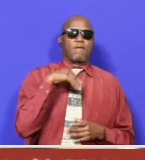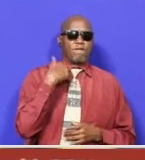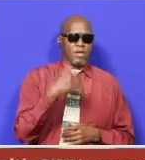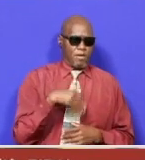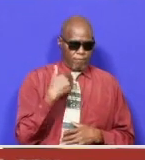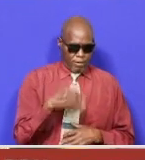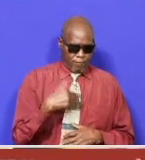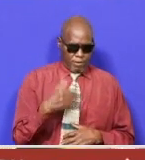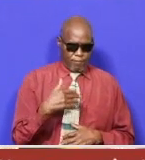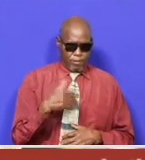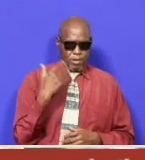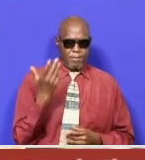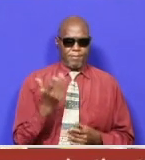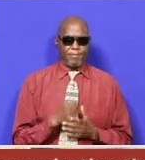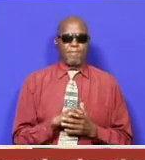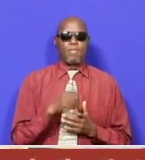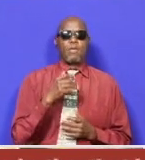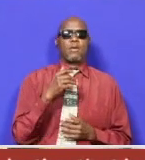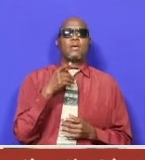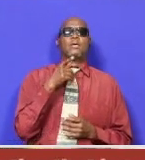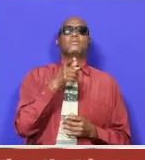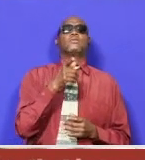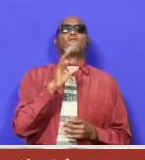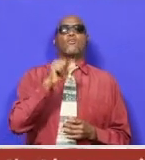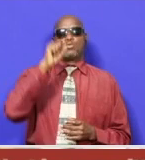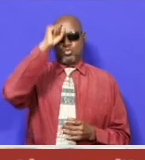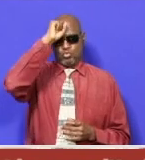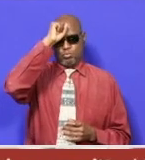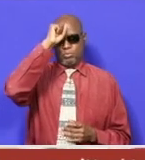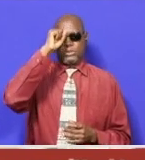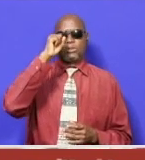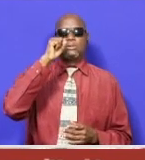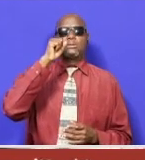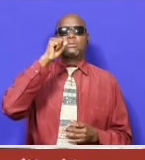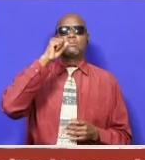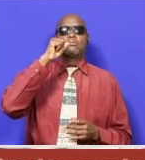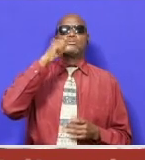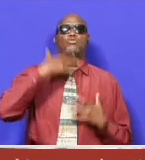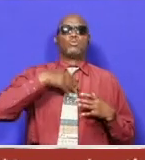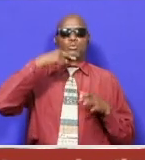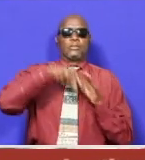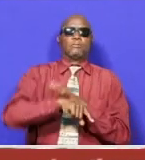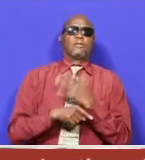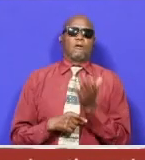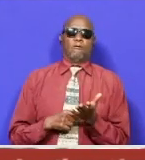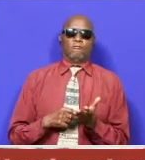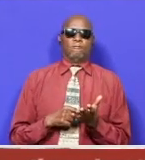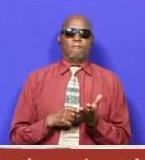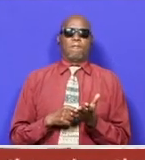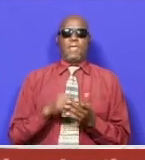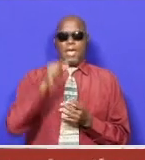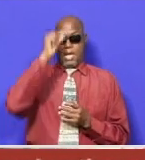ni kwa sababu ya ujinga ya wanadamu. Ni kweli ya kwamba serikali